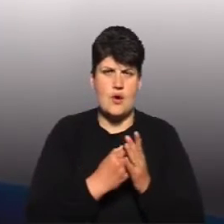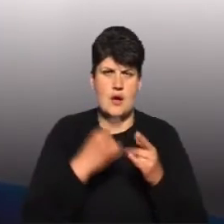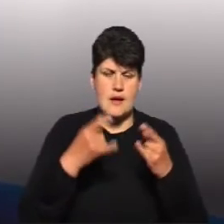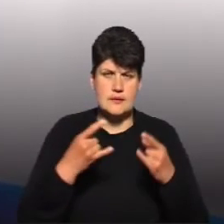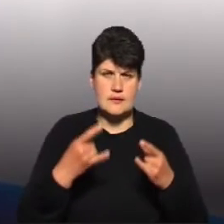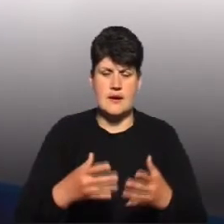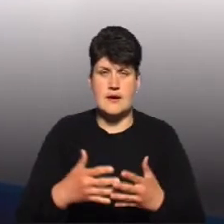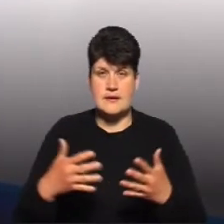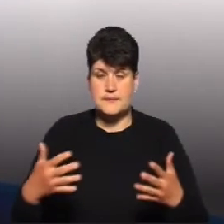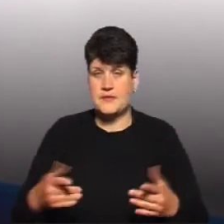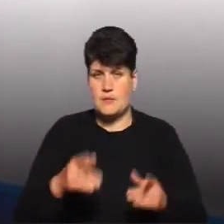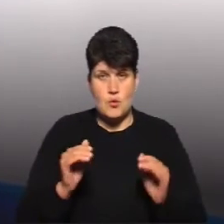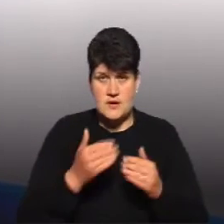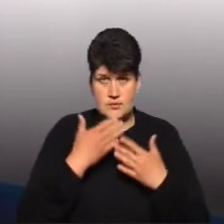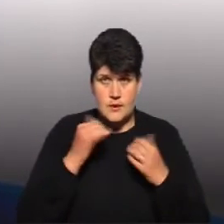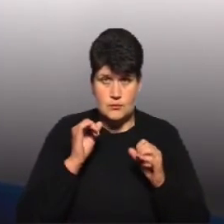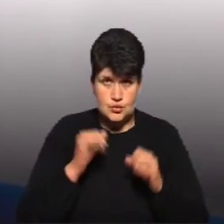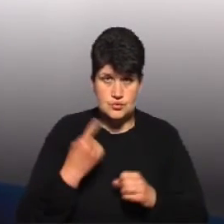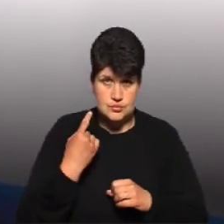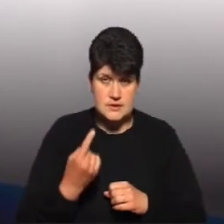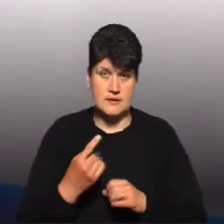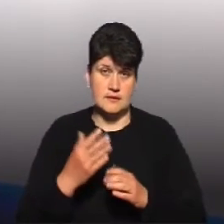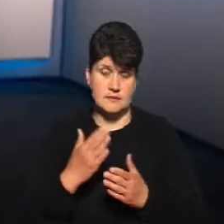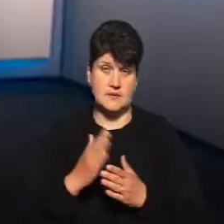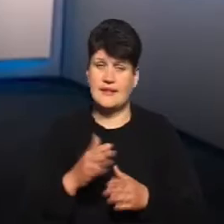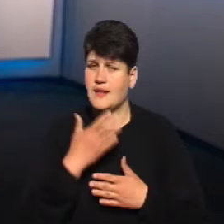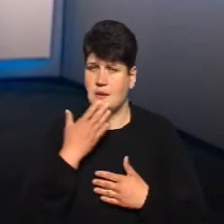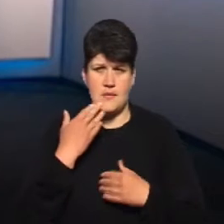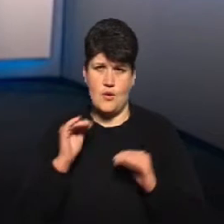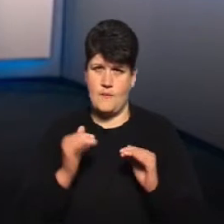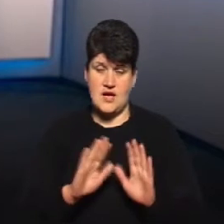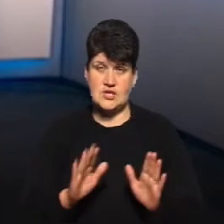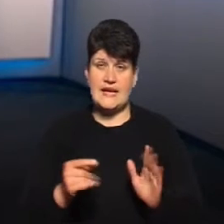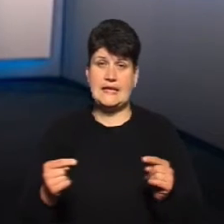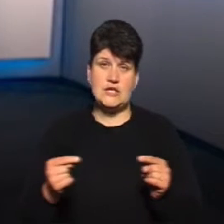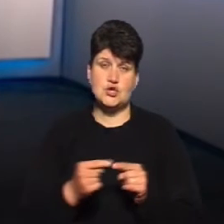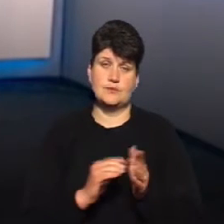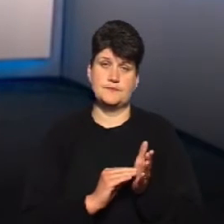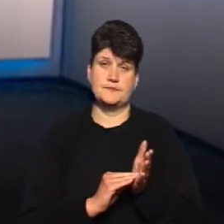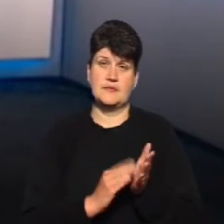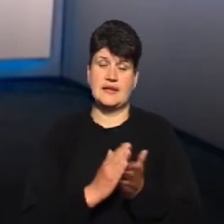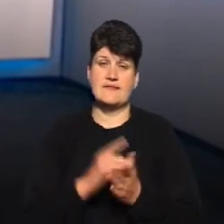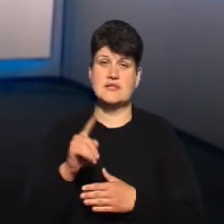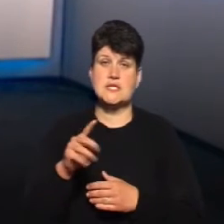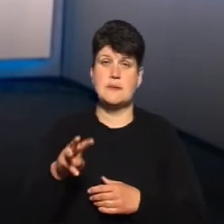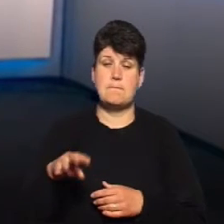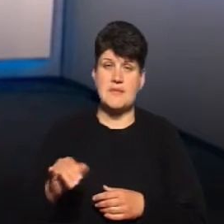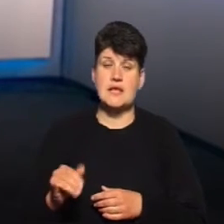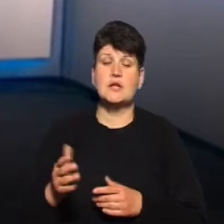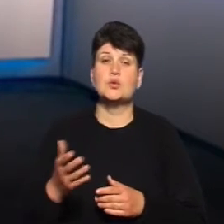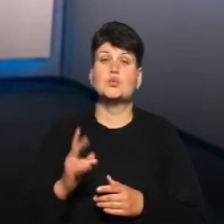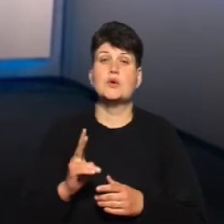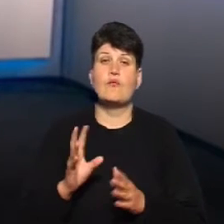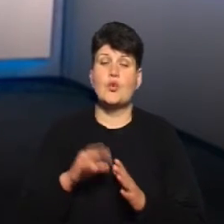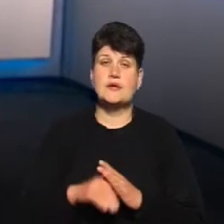два канали. Може мати один канал, все одно бути олігархом. Так? Немає обмежень, але є чітко визначення засіб масової інформації, тобто до якого відноситься і електронний,